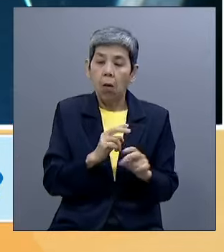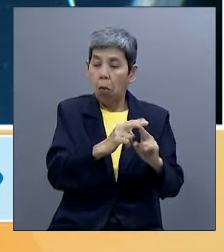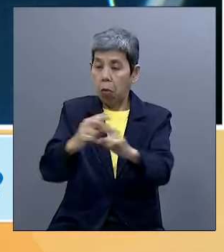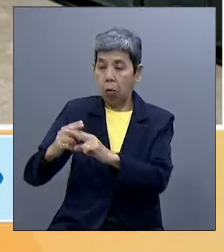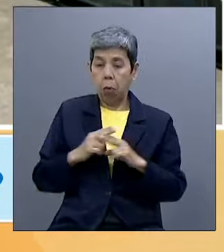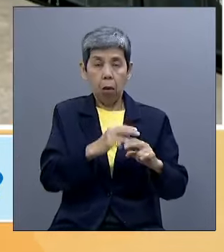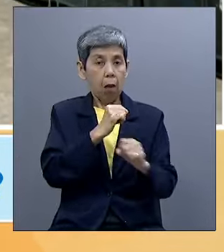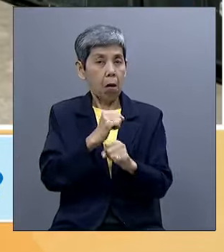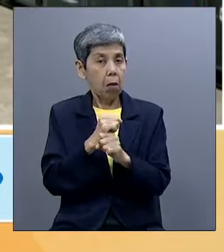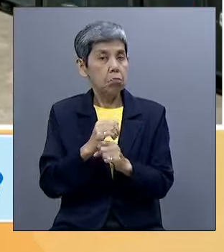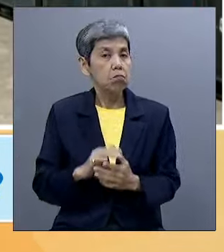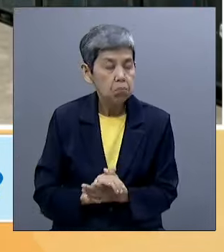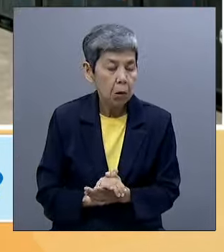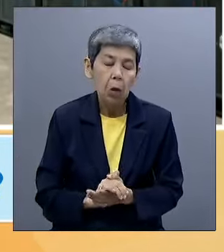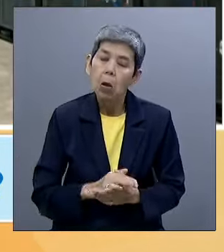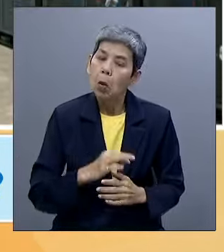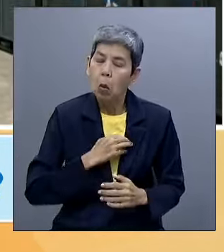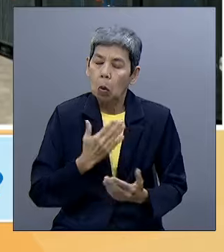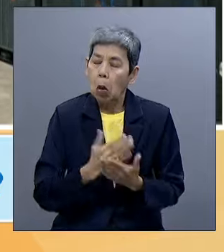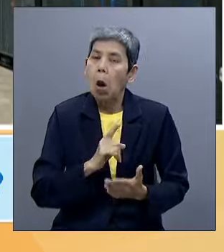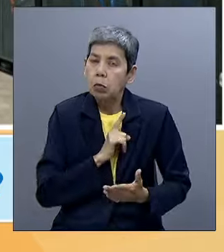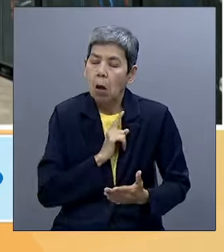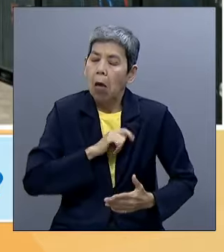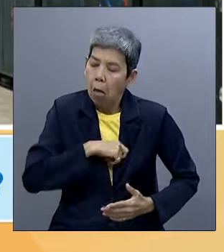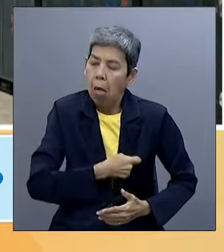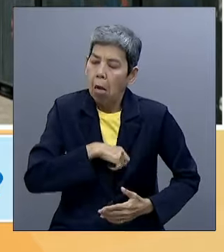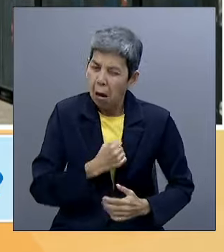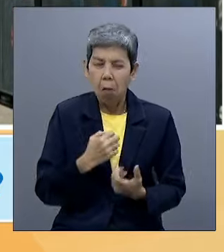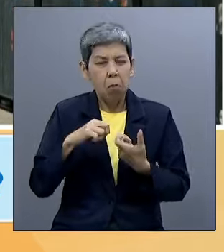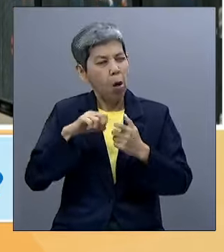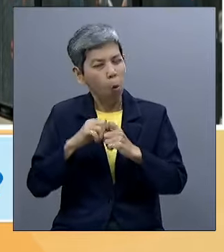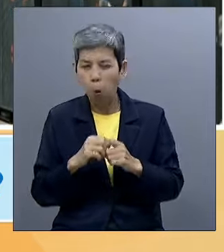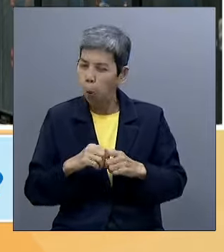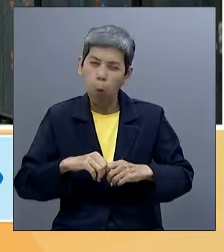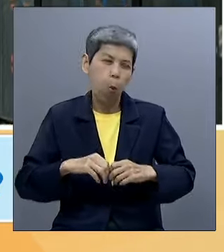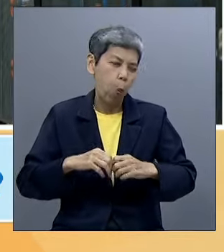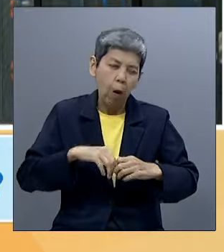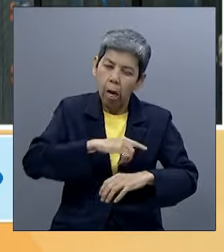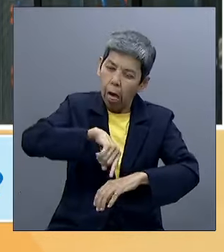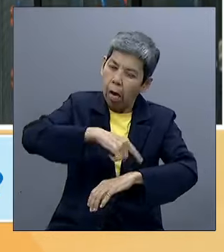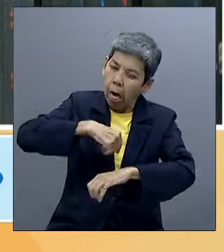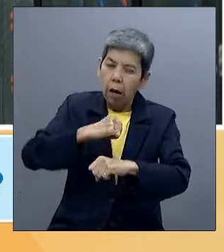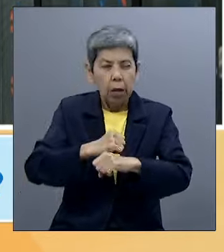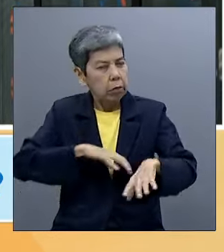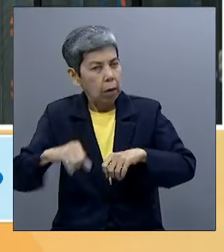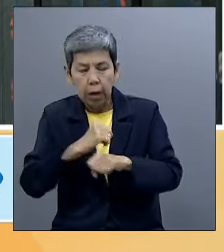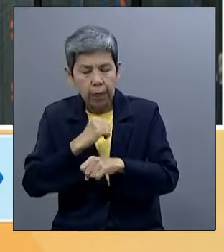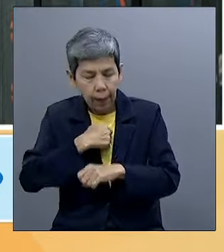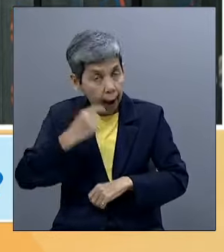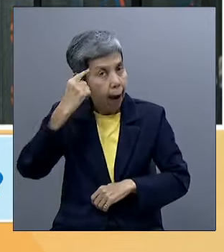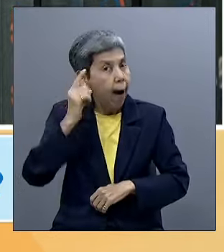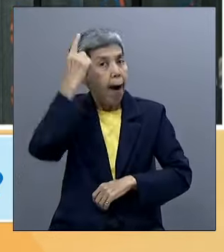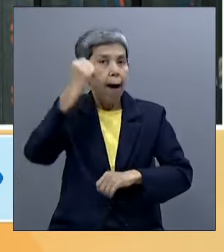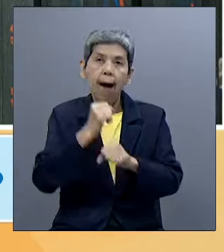ครับมันมีทั้งต้นทุนที่มันสูงมีทั้งความวุ่นวายแล้วก็ประสิทธิภาพในการบริหารจัดการนะครับก็จึงเกิดแนวความคิด